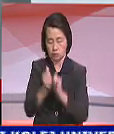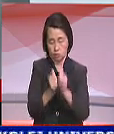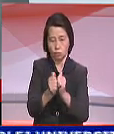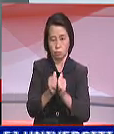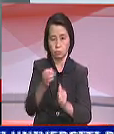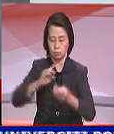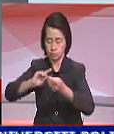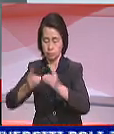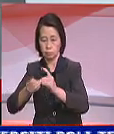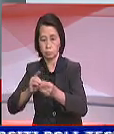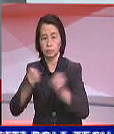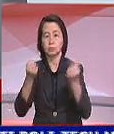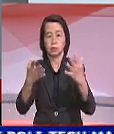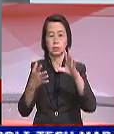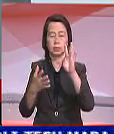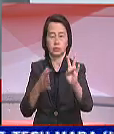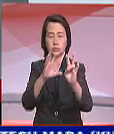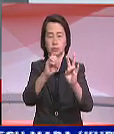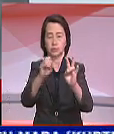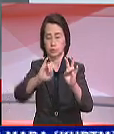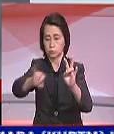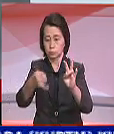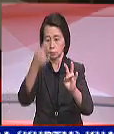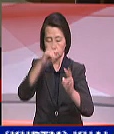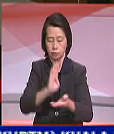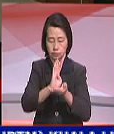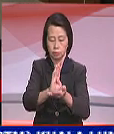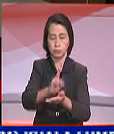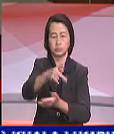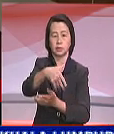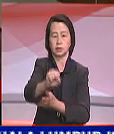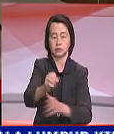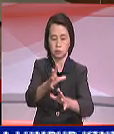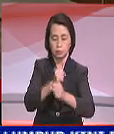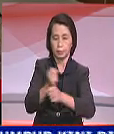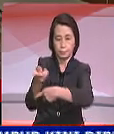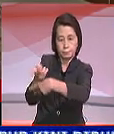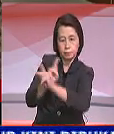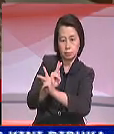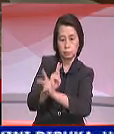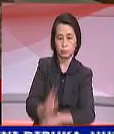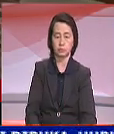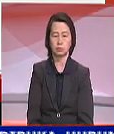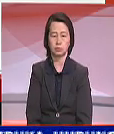dan digitalisasi sebanyak 700 juta ringgit bagi membantu PKS mendapatkan pinjaman.